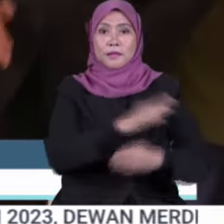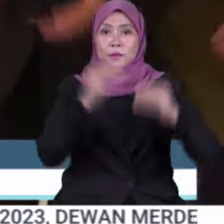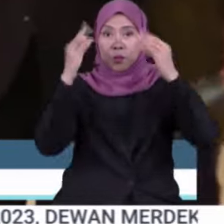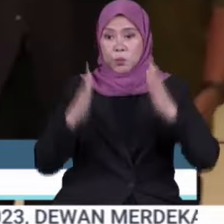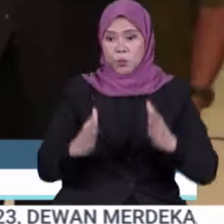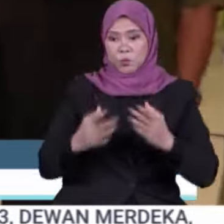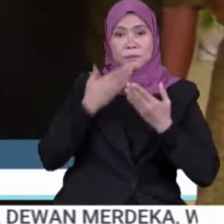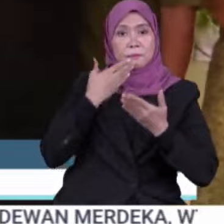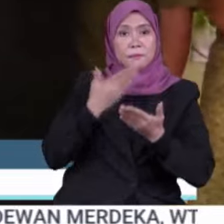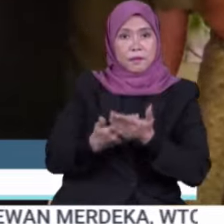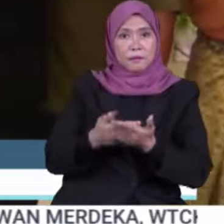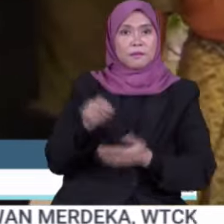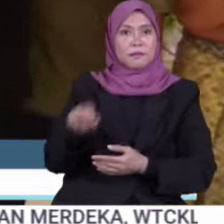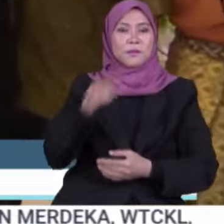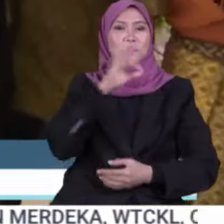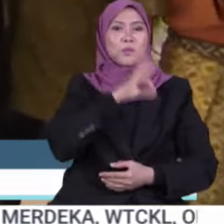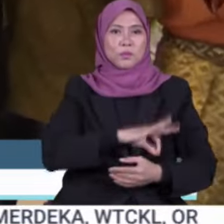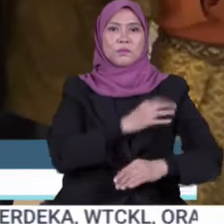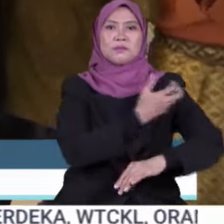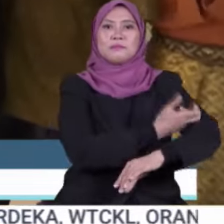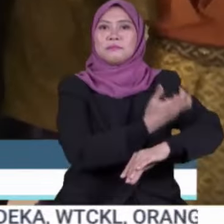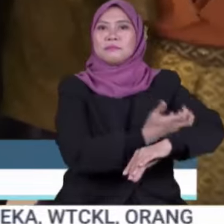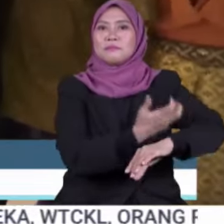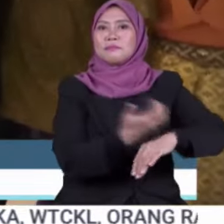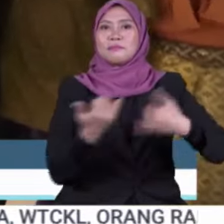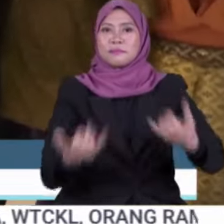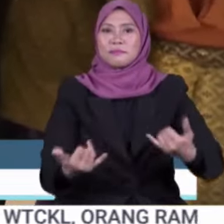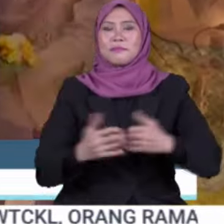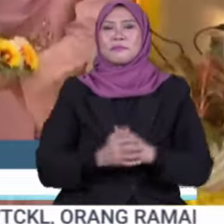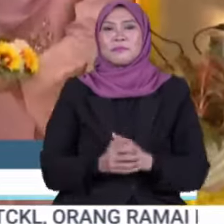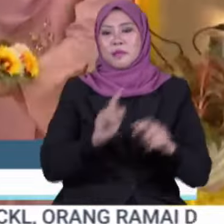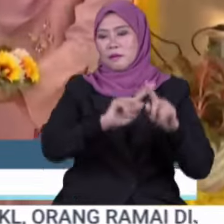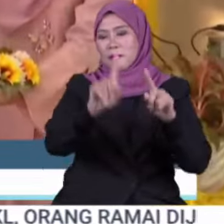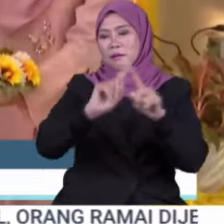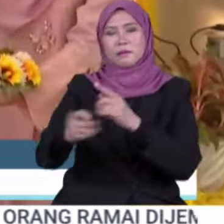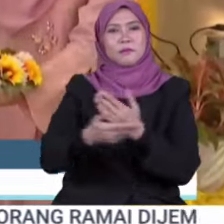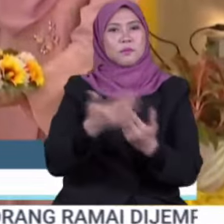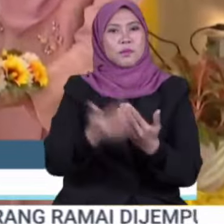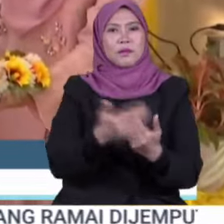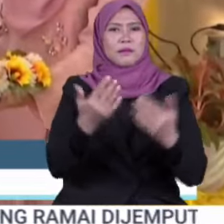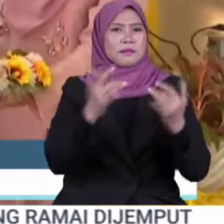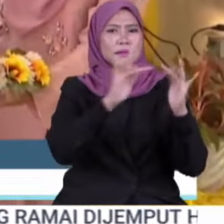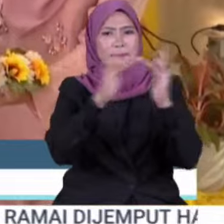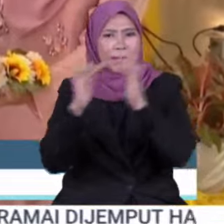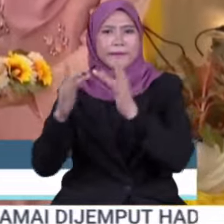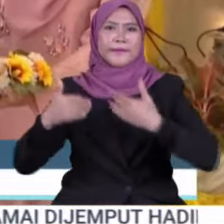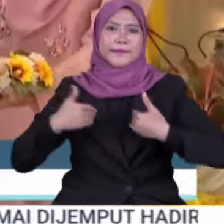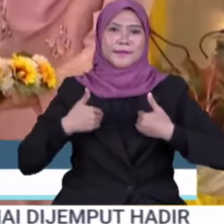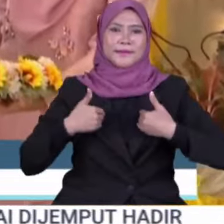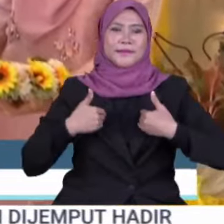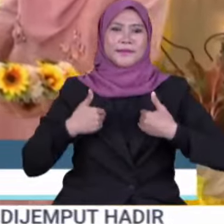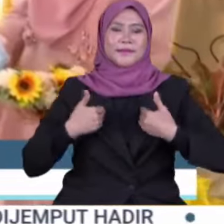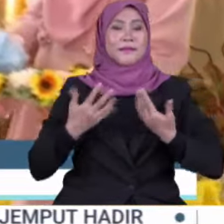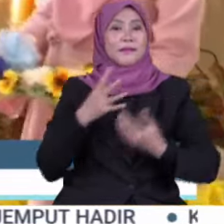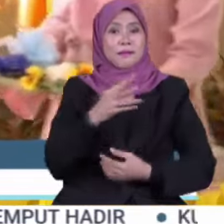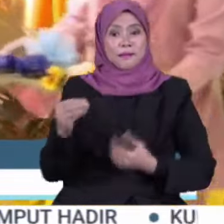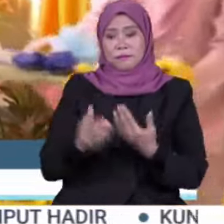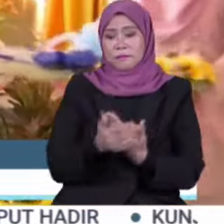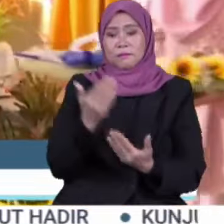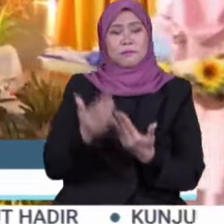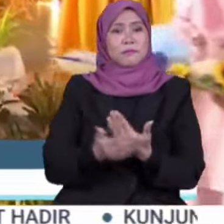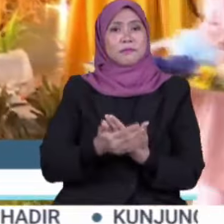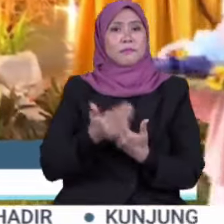ini, beruntung generasi sekarang. Pelbagai kemudahan termasuk rangkaian jalur lebar ada. Lantas memudahkan